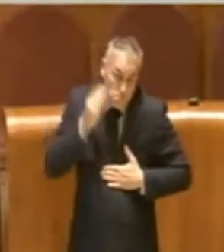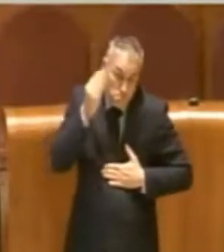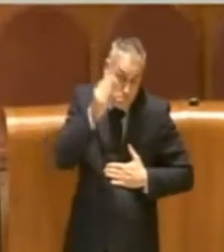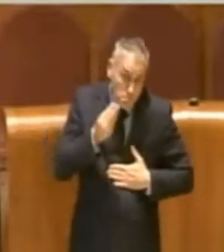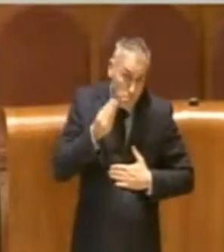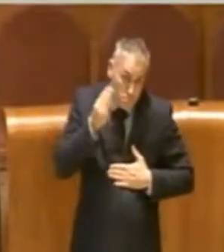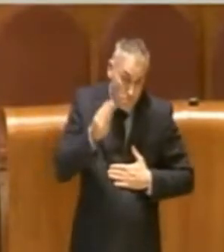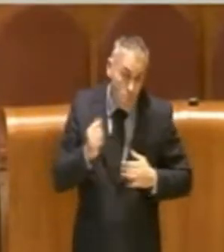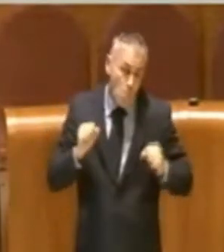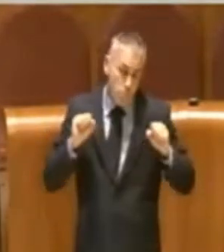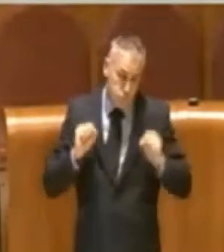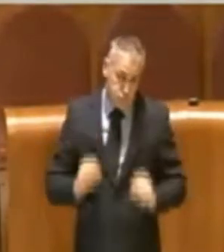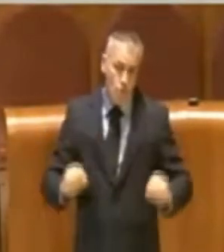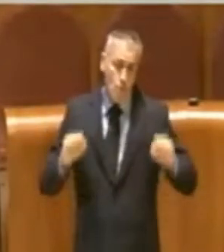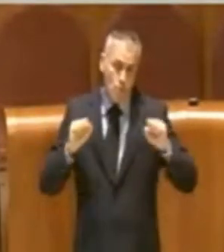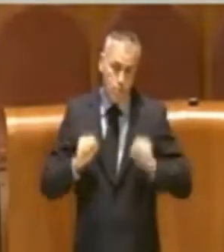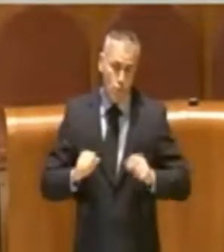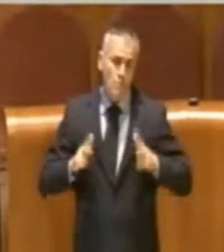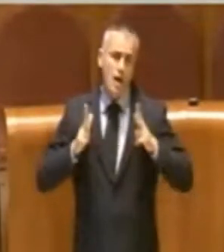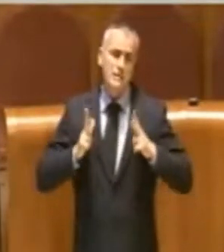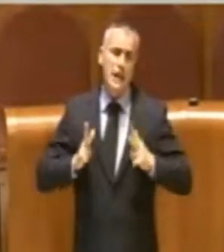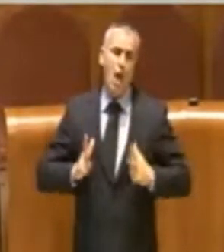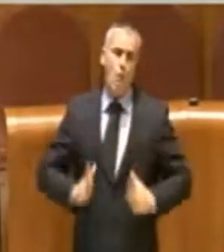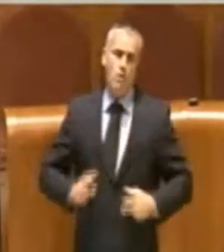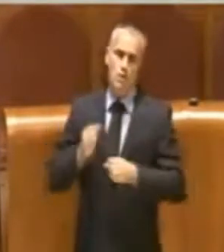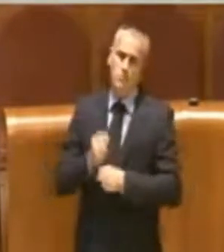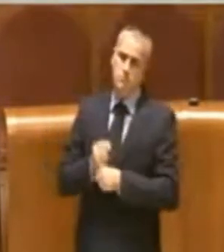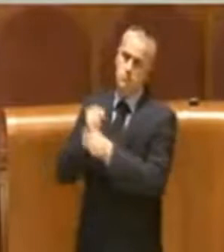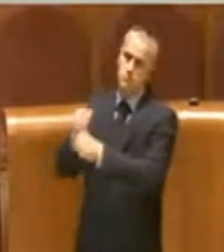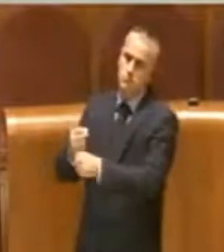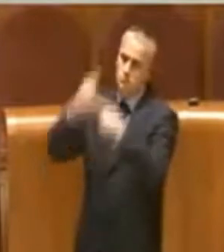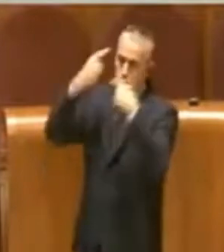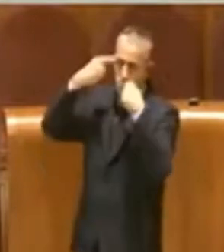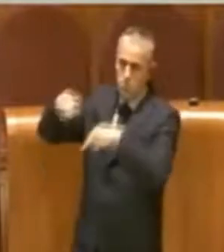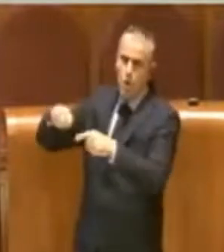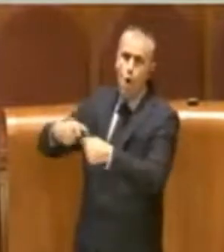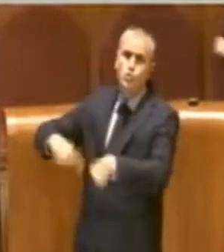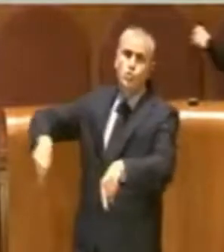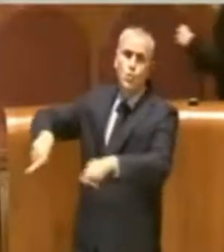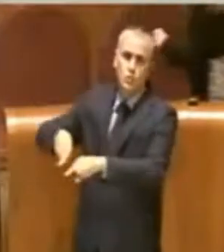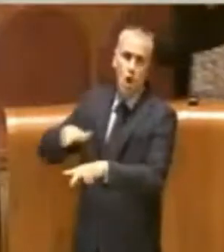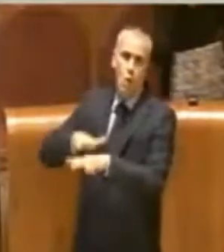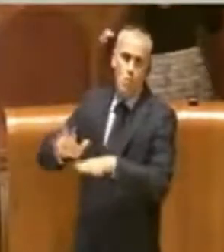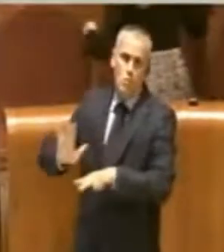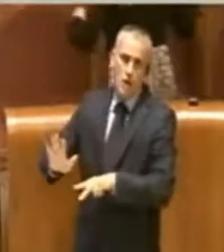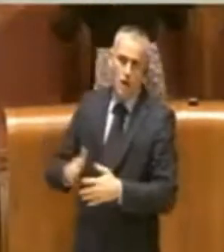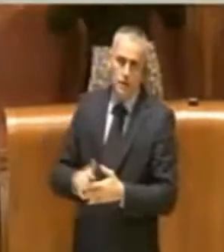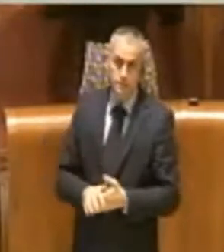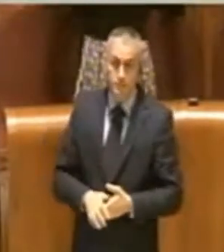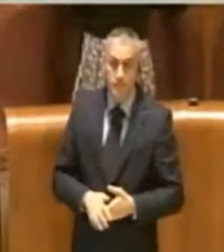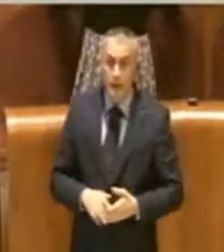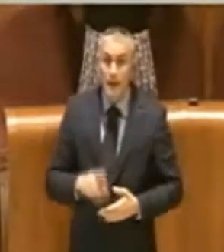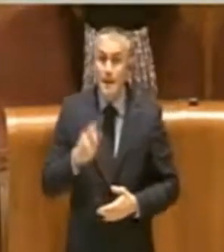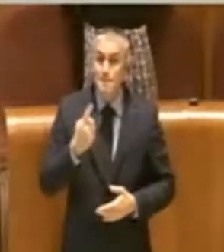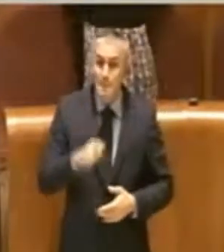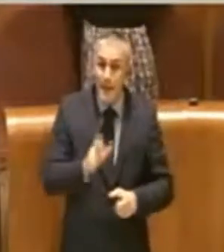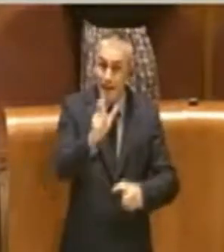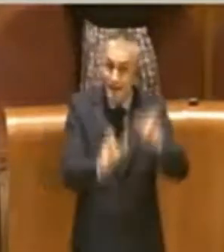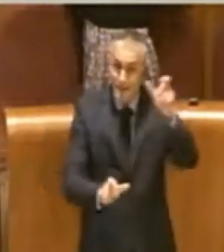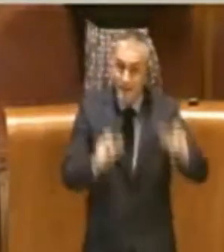possa tranquillamente dare mandato alla Giunta per procedere in questa direzione. A proposito delle tasche dei